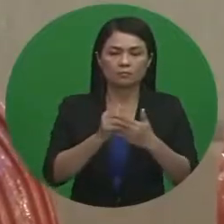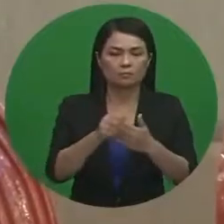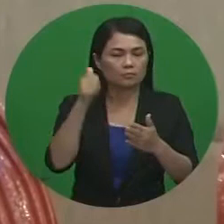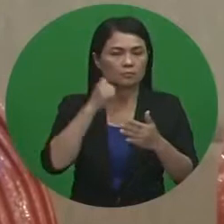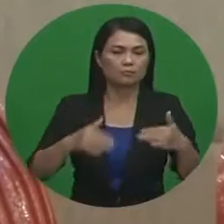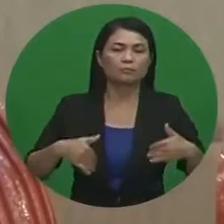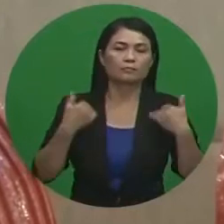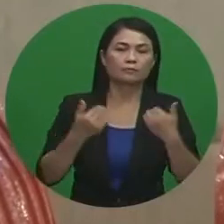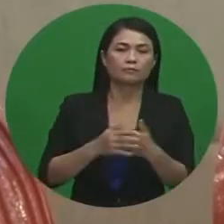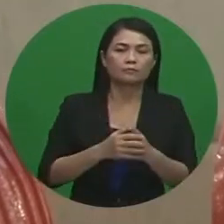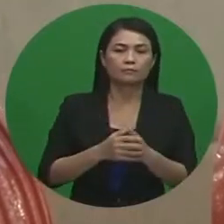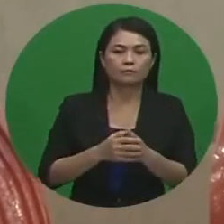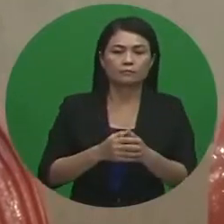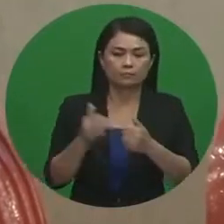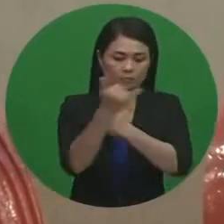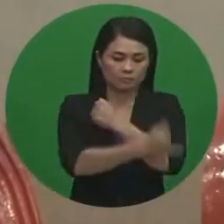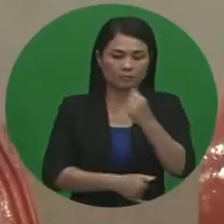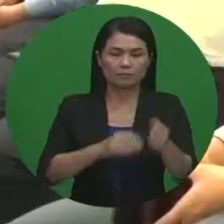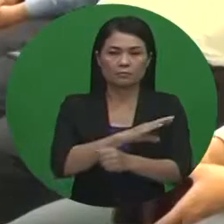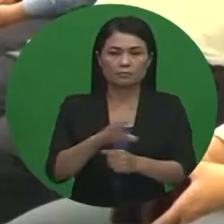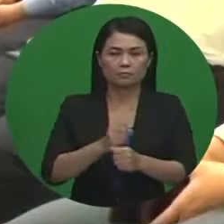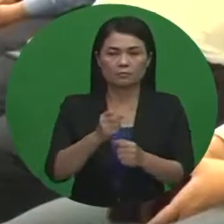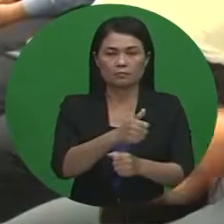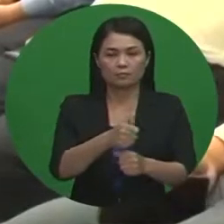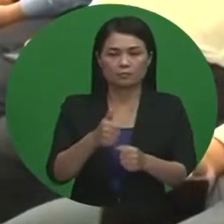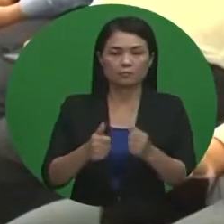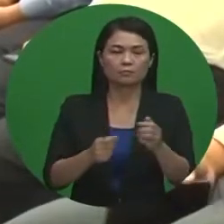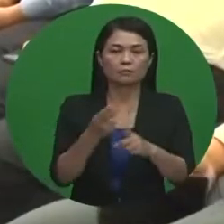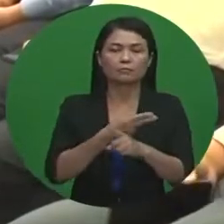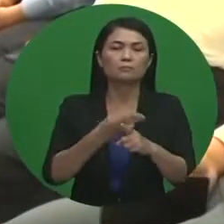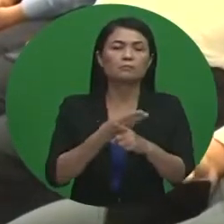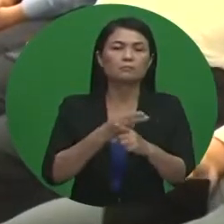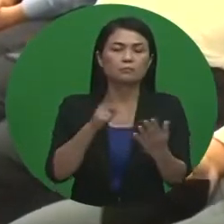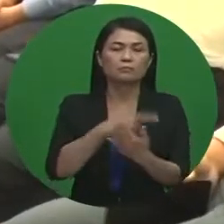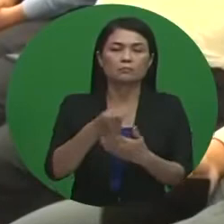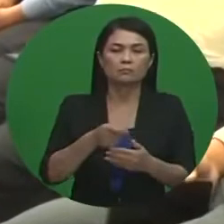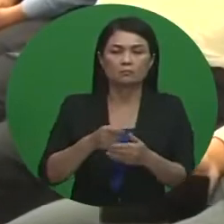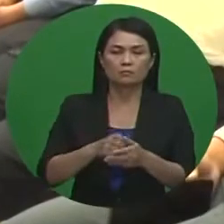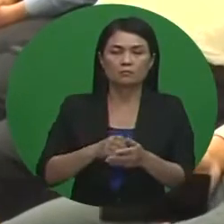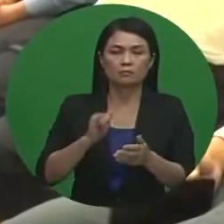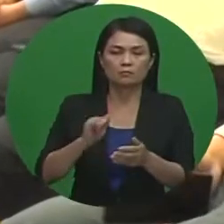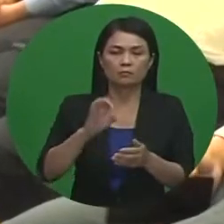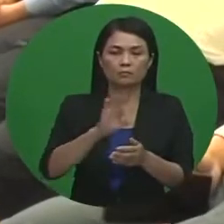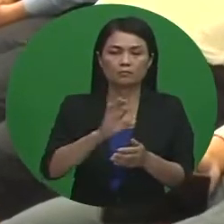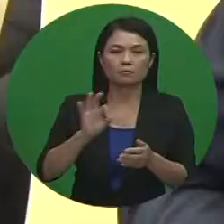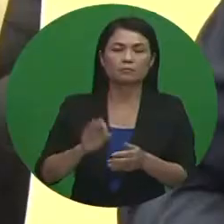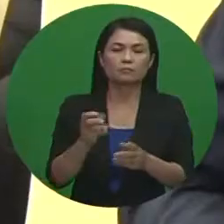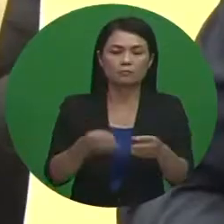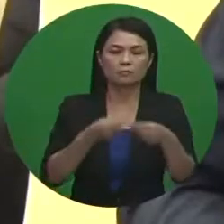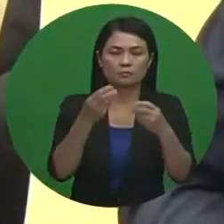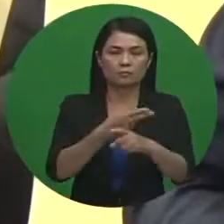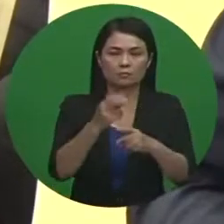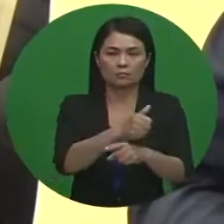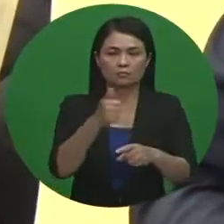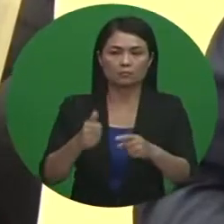និងយុវជនប្រទេសកម្ពុជាជាប្រទេសគំរូមួយក្នុងការអនុវត្តកម្មវិធី EIF ហើយបានផ្ដល់នូវការអនុវត្តល្អ